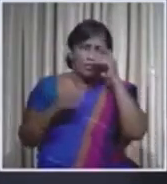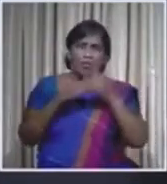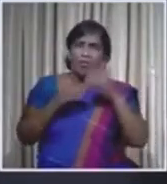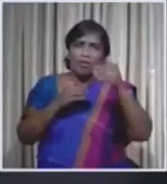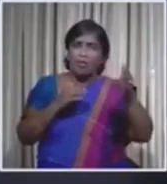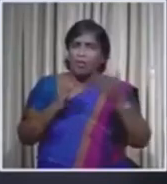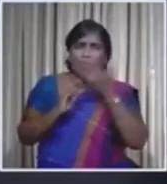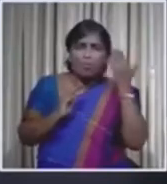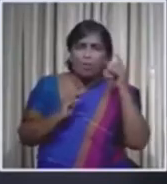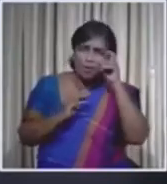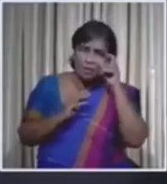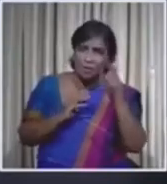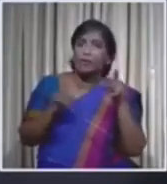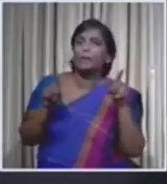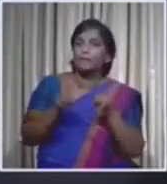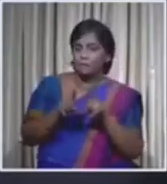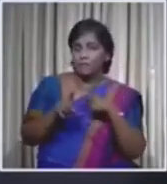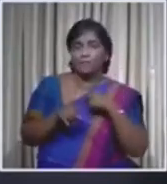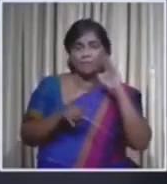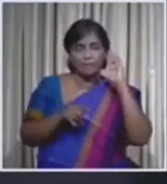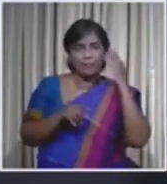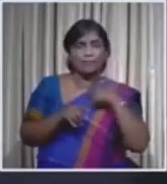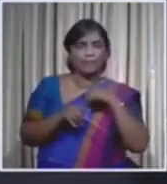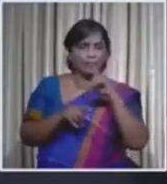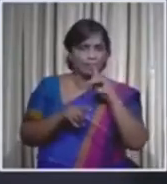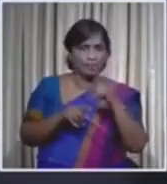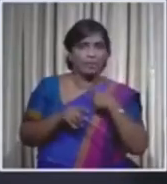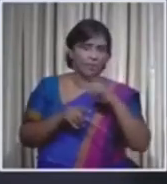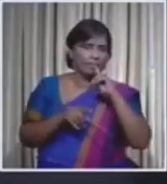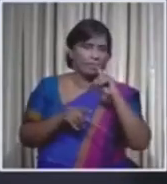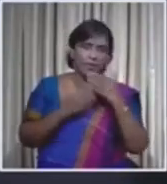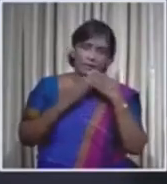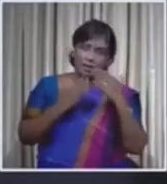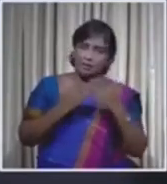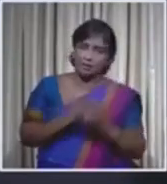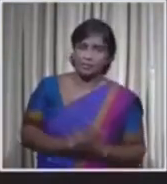පුළුවන්ද කියලා. අනේකම විශේෂයෙන්ම ආවේ මෙතෙන්ට යෝජනා කරන්න. ස්තුතියි සභාපති. ස්තුතියි.